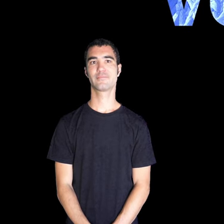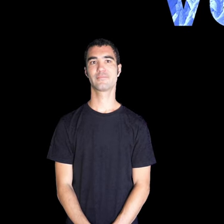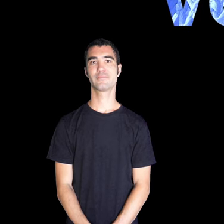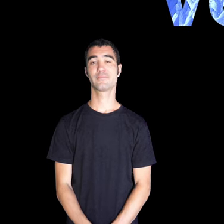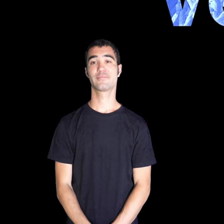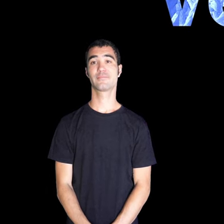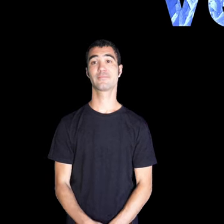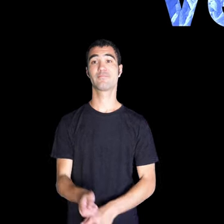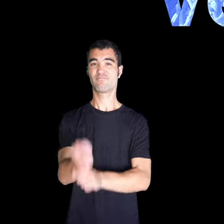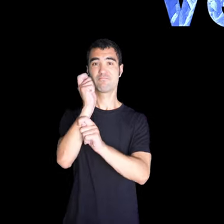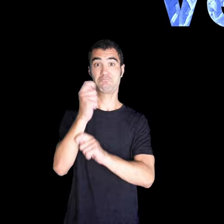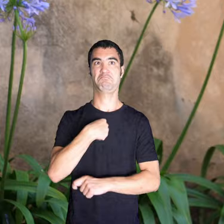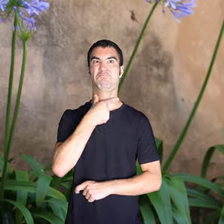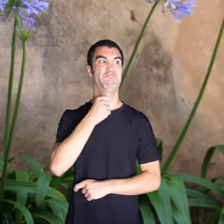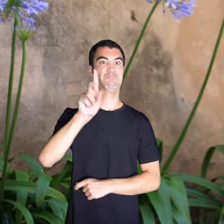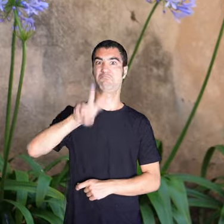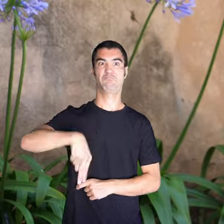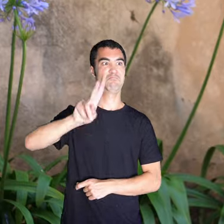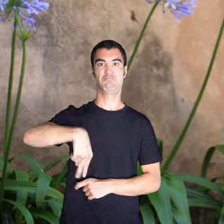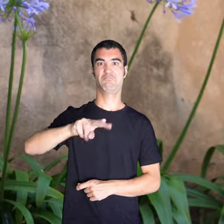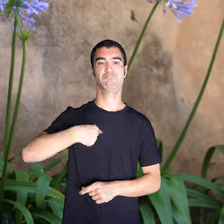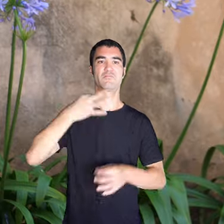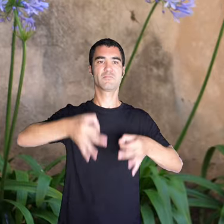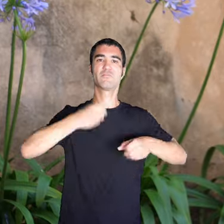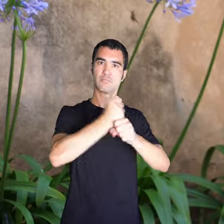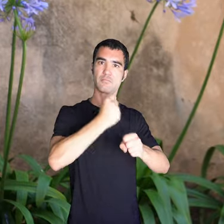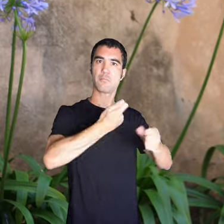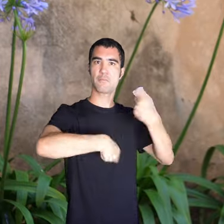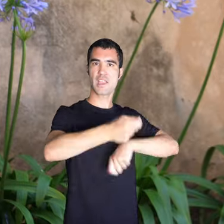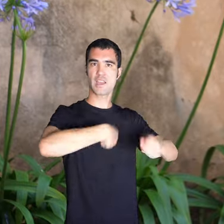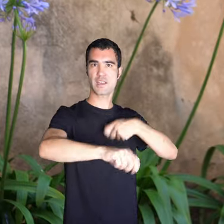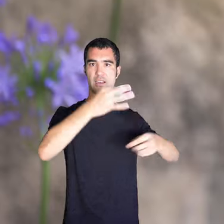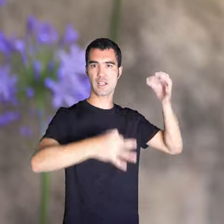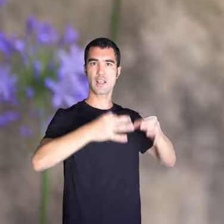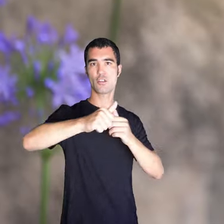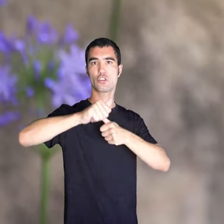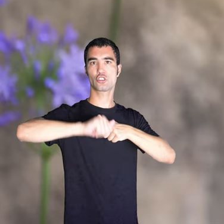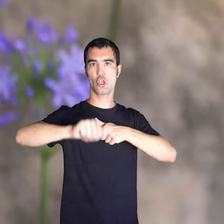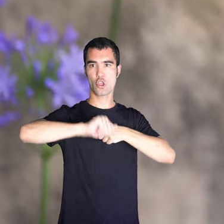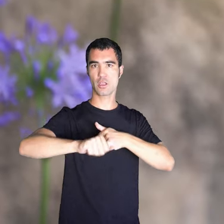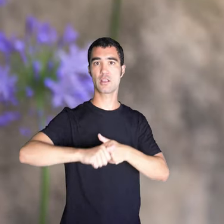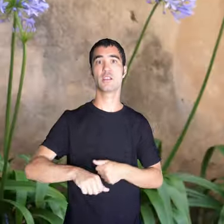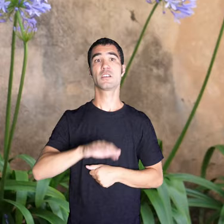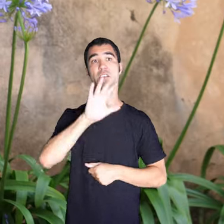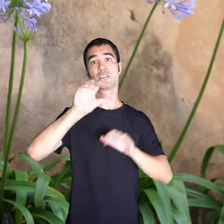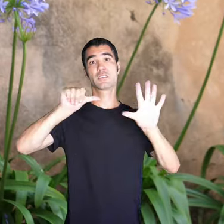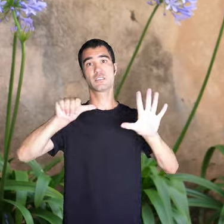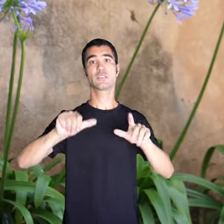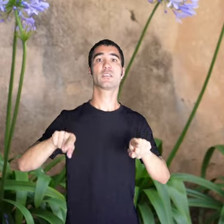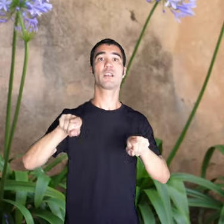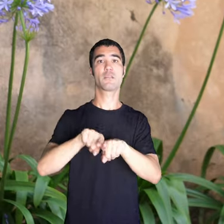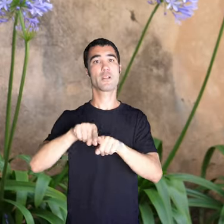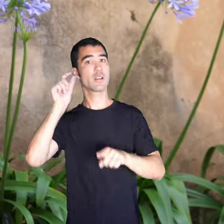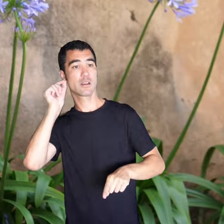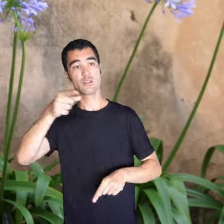De pescar no me va agradar mai. Sempre he fet feina en el mercat de Solla. 5 germanes. La meva venedora es va